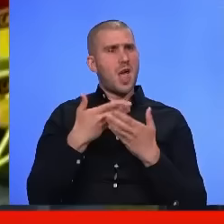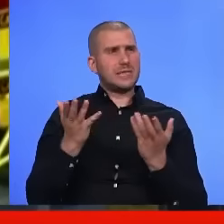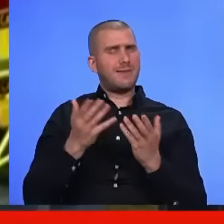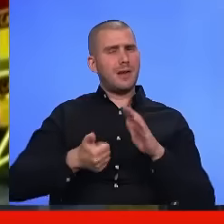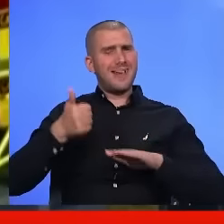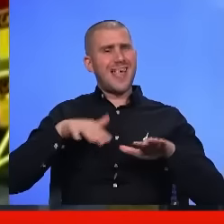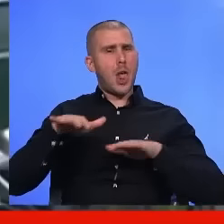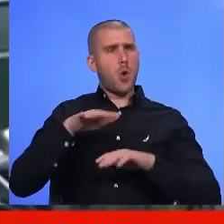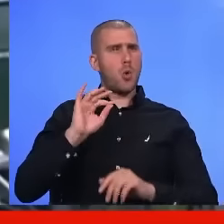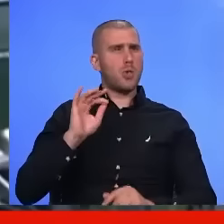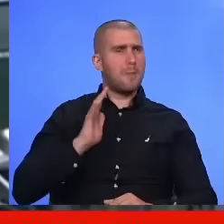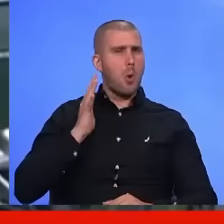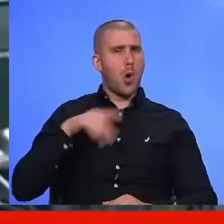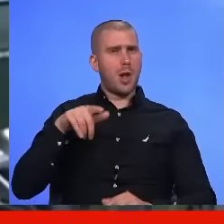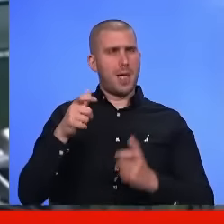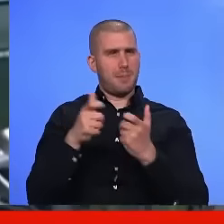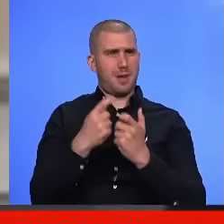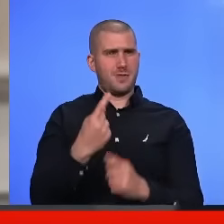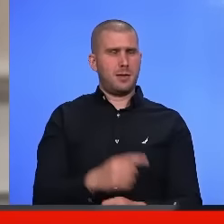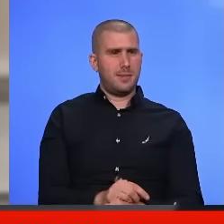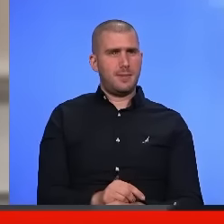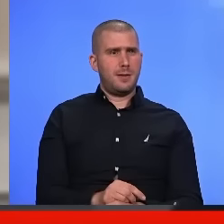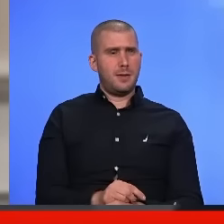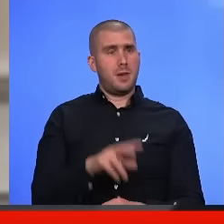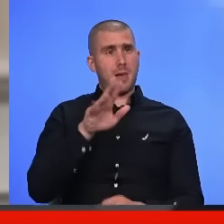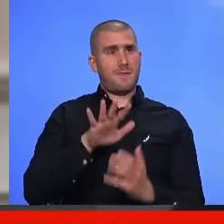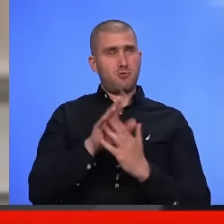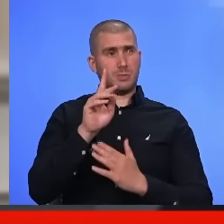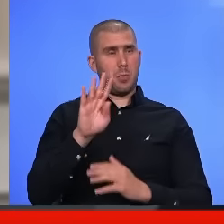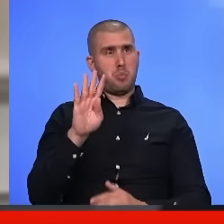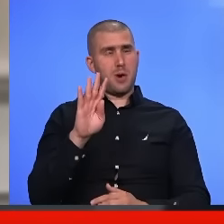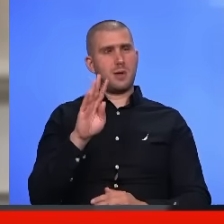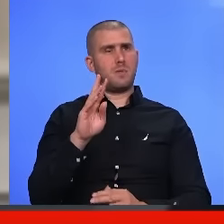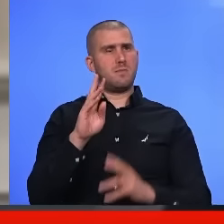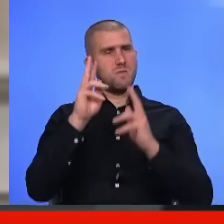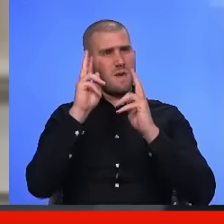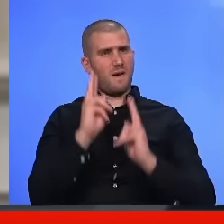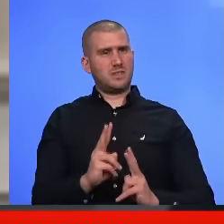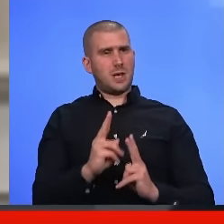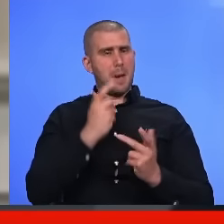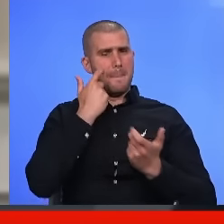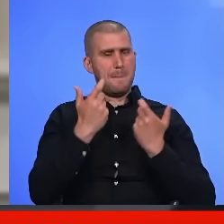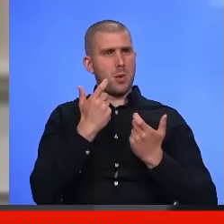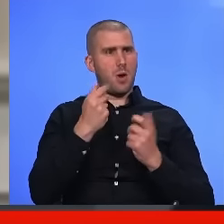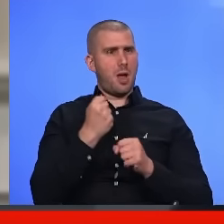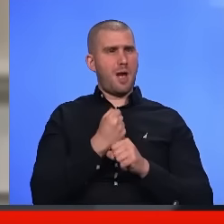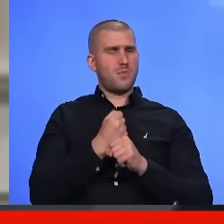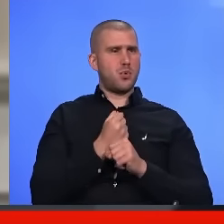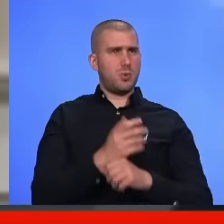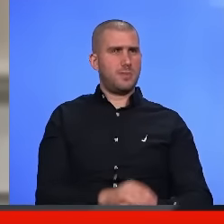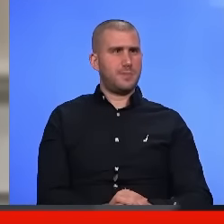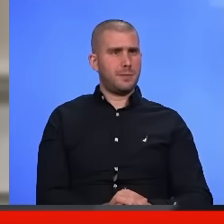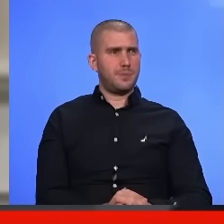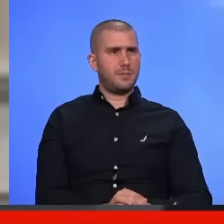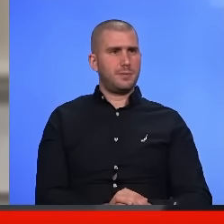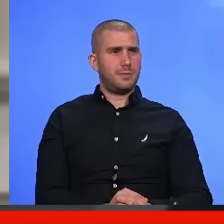ההתנהלות מאחורי הקלעים בחברה. Back in 2012, Boeing started removing inspection operations off